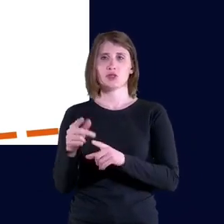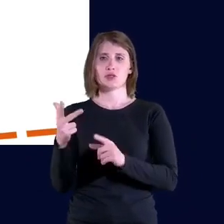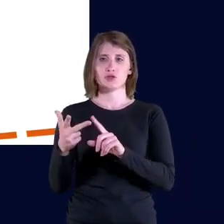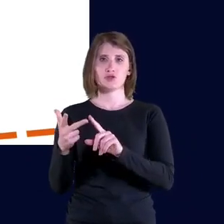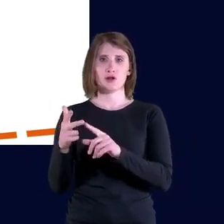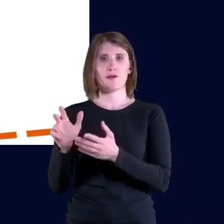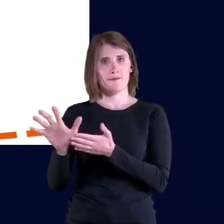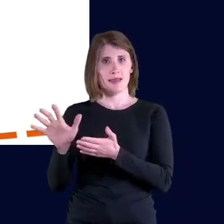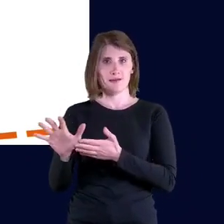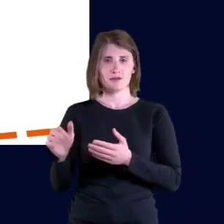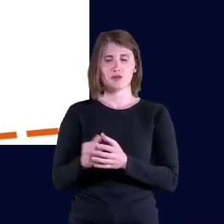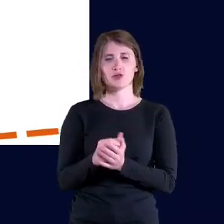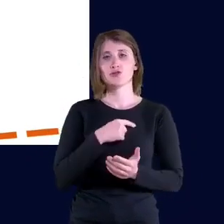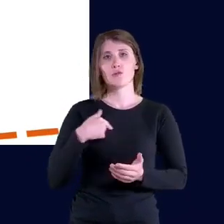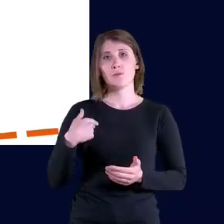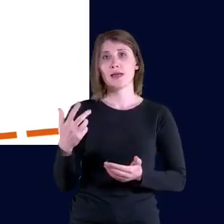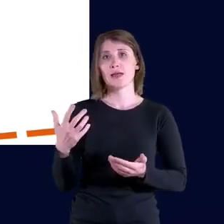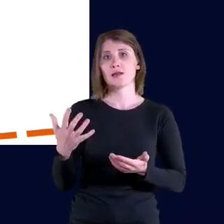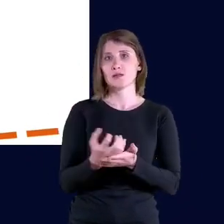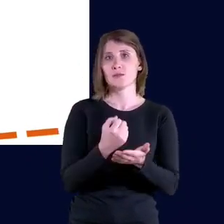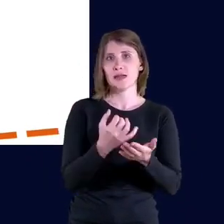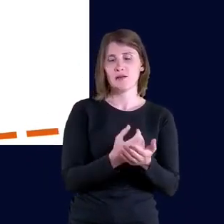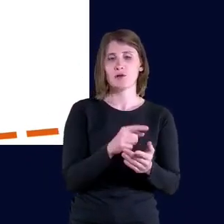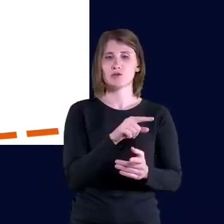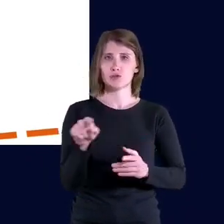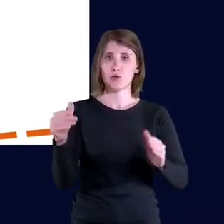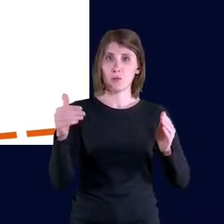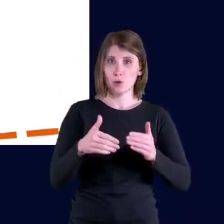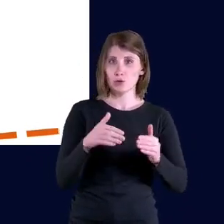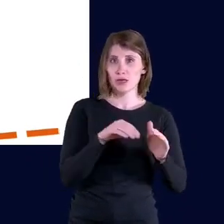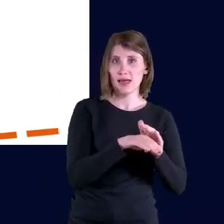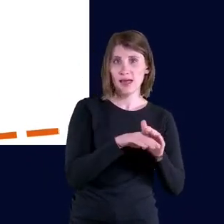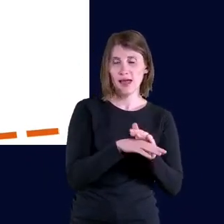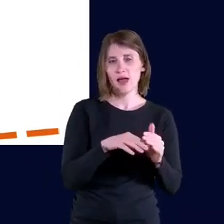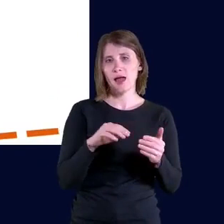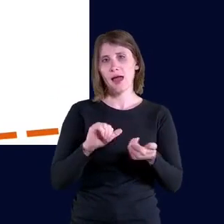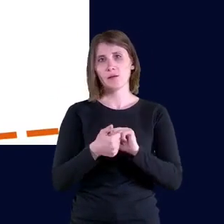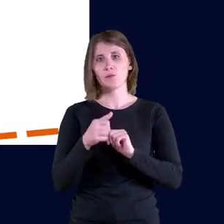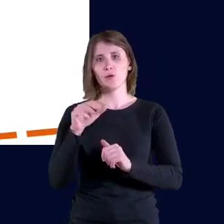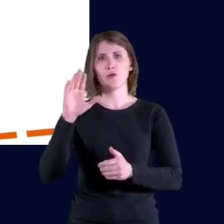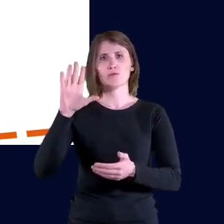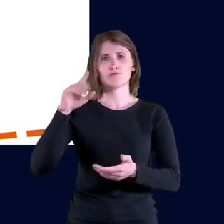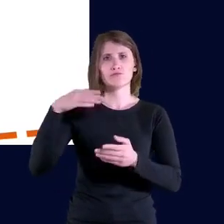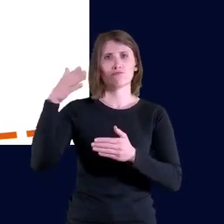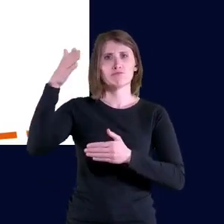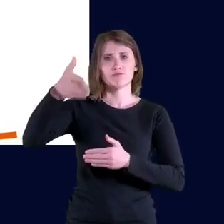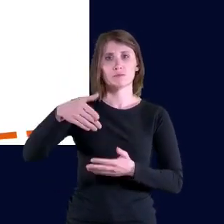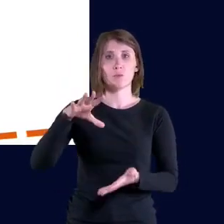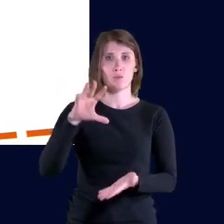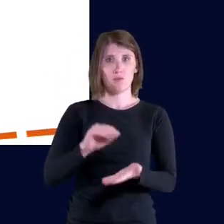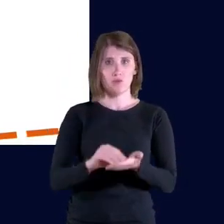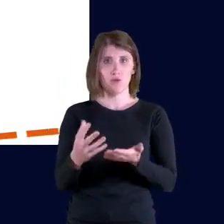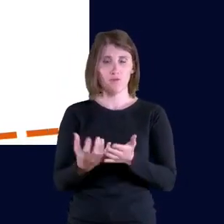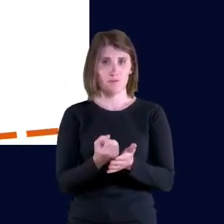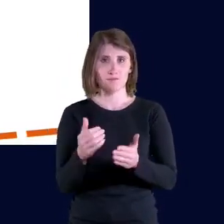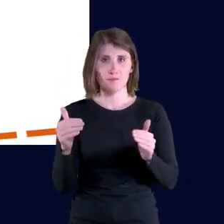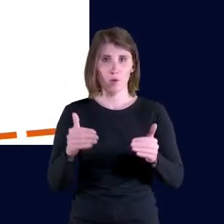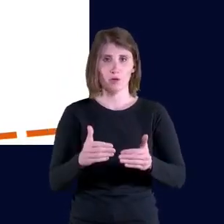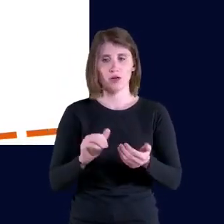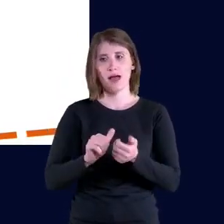publikacji czyli czy mogą być samo archiwizowane czy mogą być ponownie wykorzystane lub udostępnione